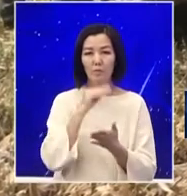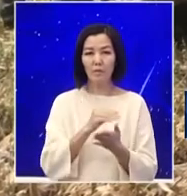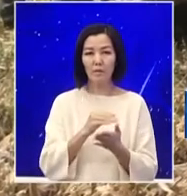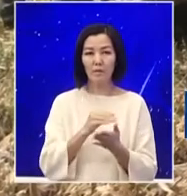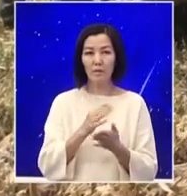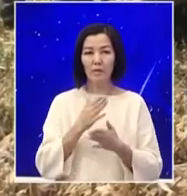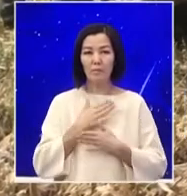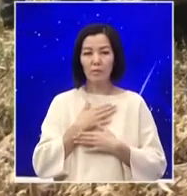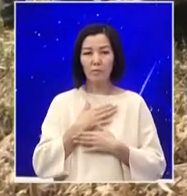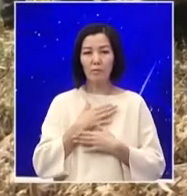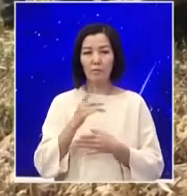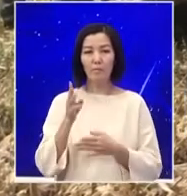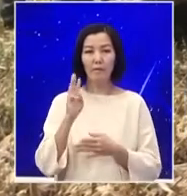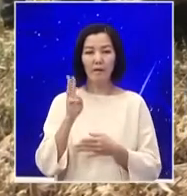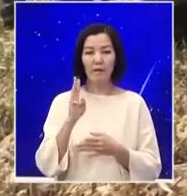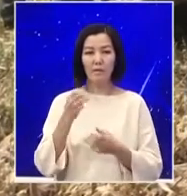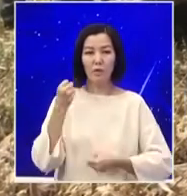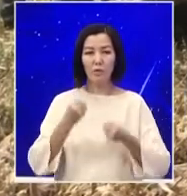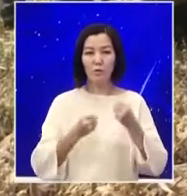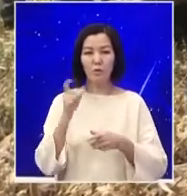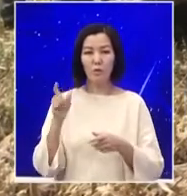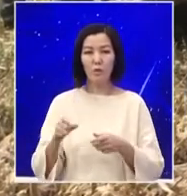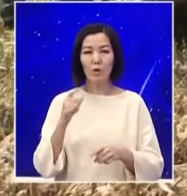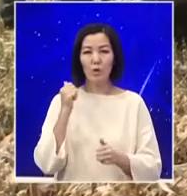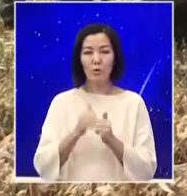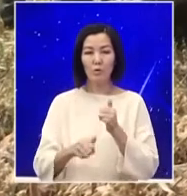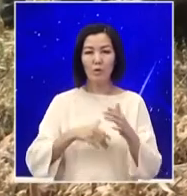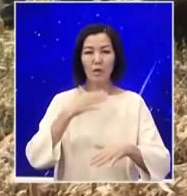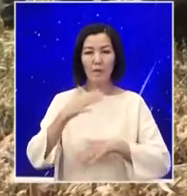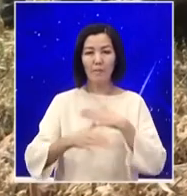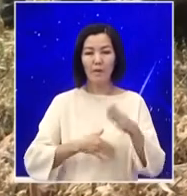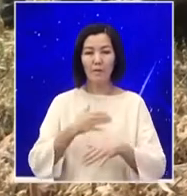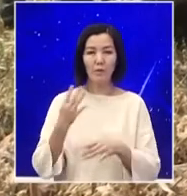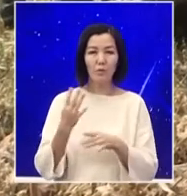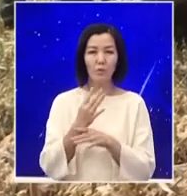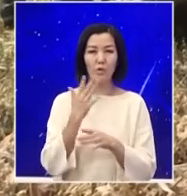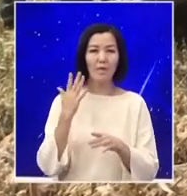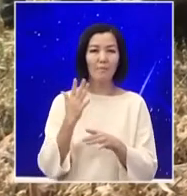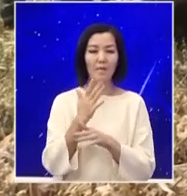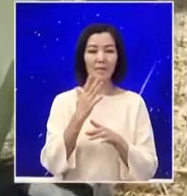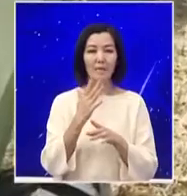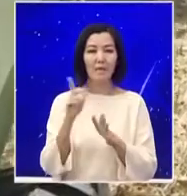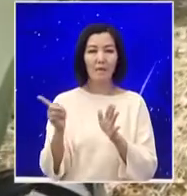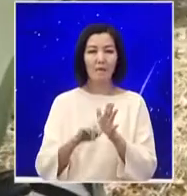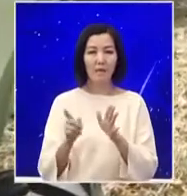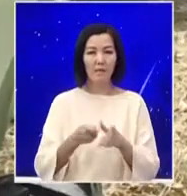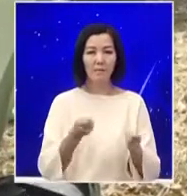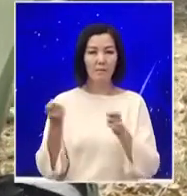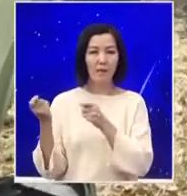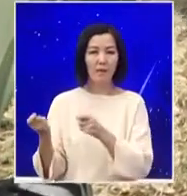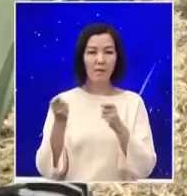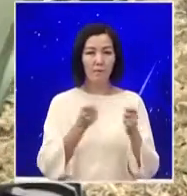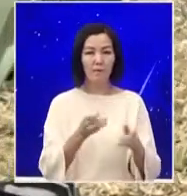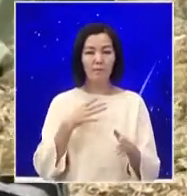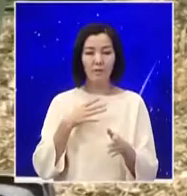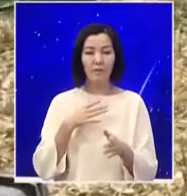Мен өзім мұна трактор еспен. Күнне комбайндан заводқа 4-5 рес тас беріп батырмын. Қазір Ернар алқабында